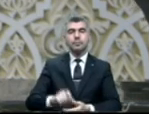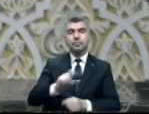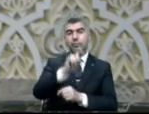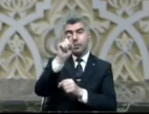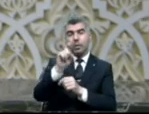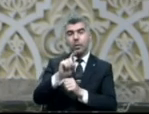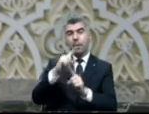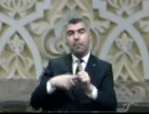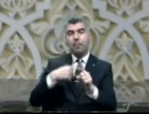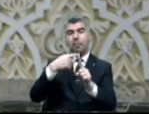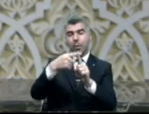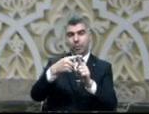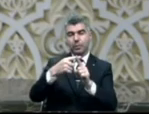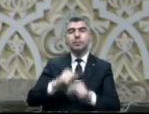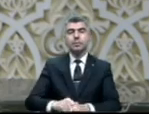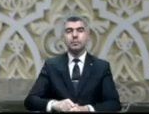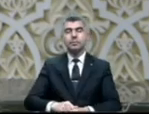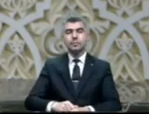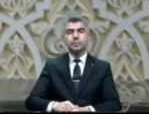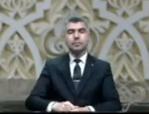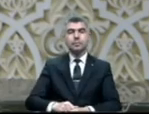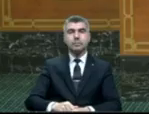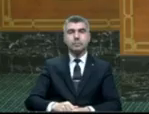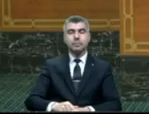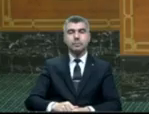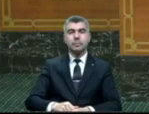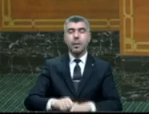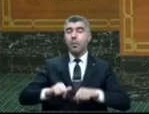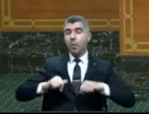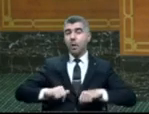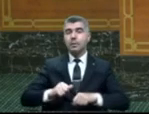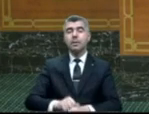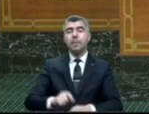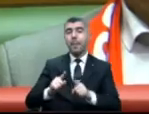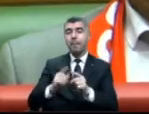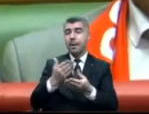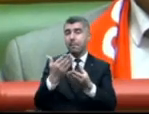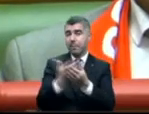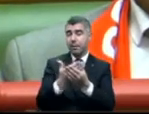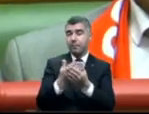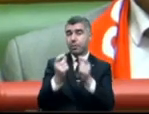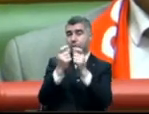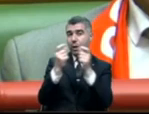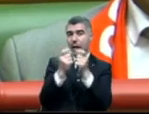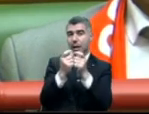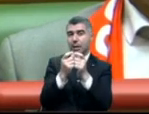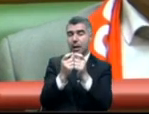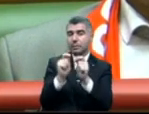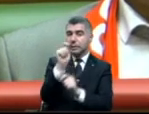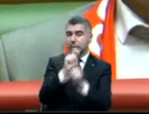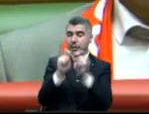للمجموعة المحترمة في إطار التعقيب على رد السيدة الوزيرة. السيدة الوزيرة، ملف ديال شركة لاسمير أصبح قضية